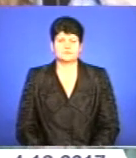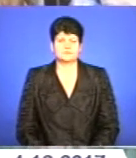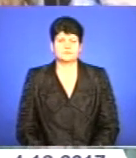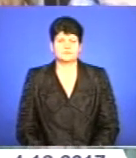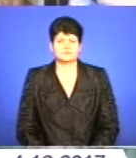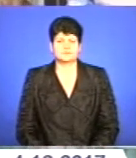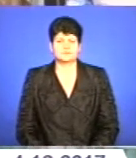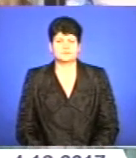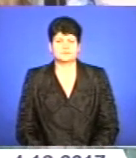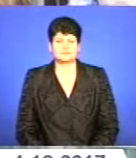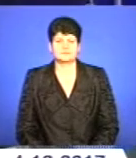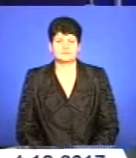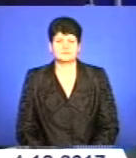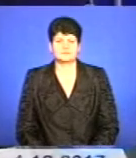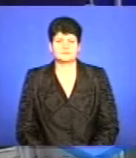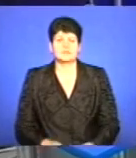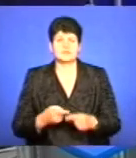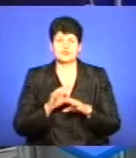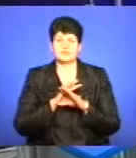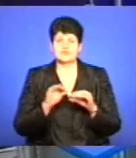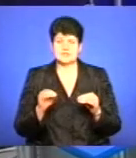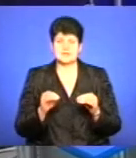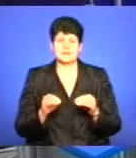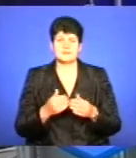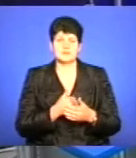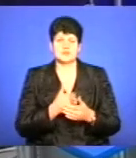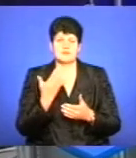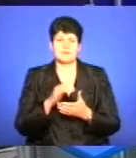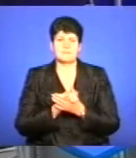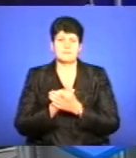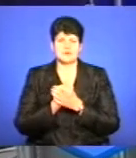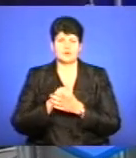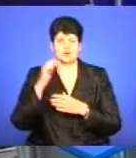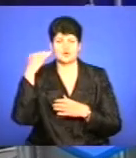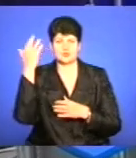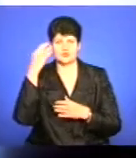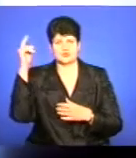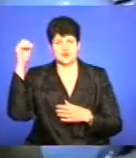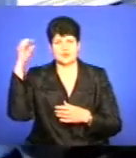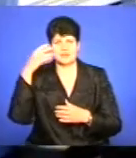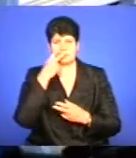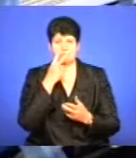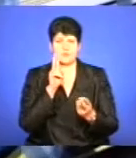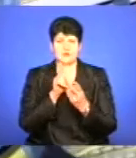Панчук, Вісті ТТБ. На цьому у мене все. Я бажаю вам мирного і сонячного неба. Побачимось.